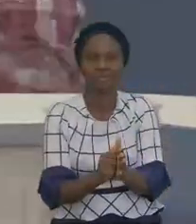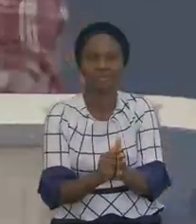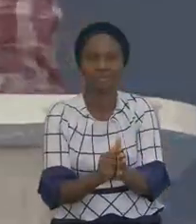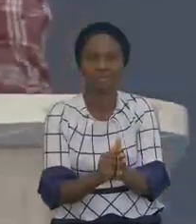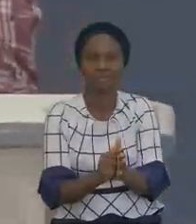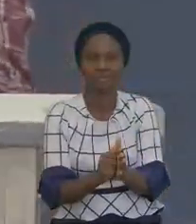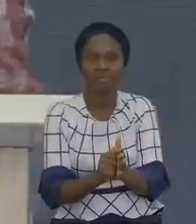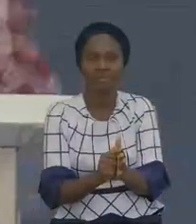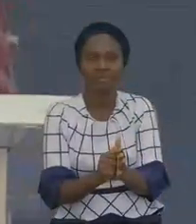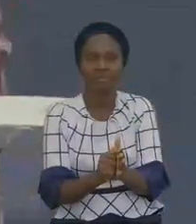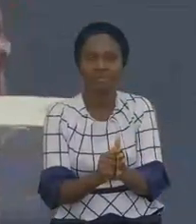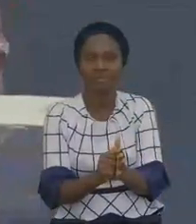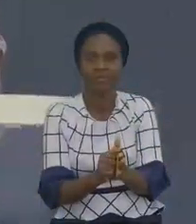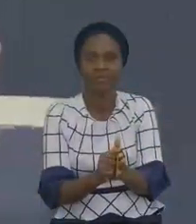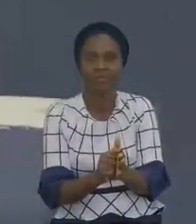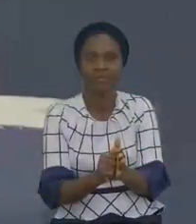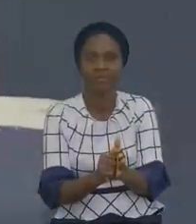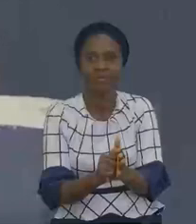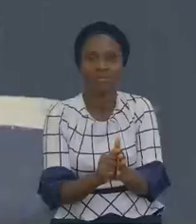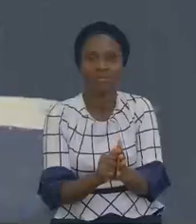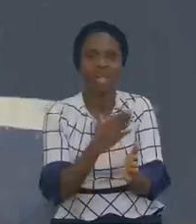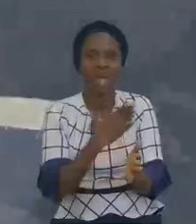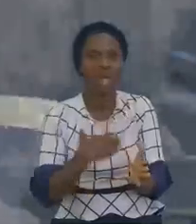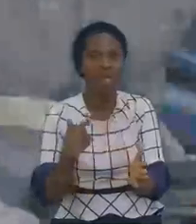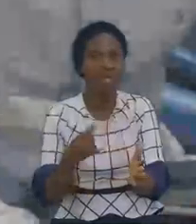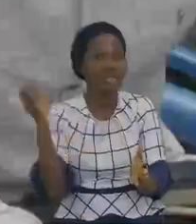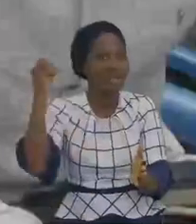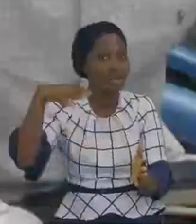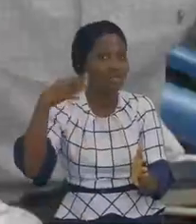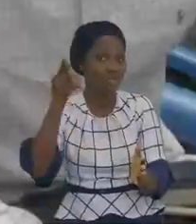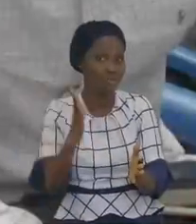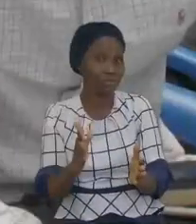Et la grâce de Dieu transforme notre langue.